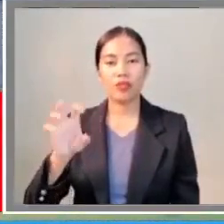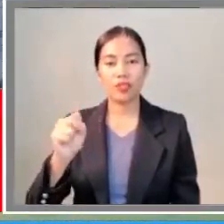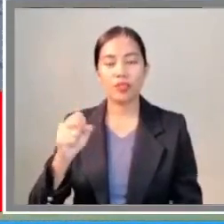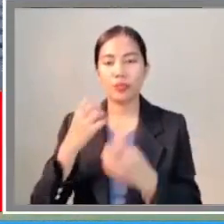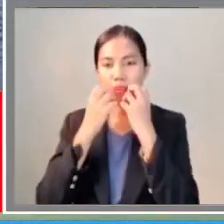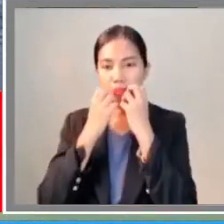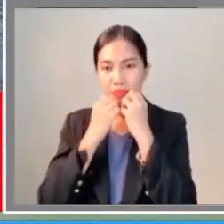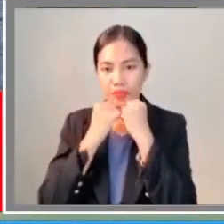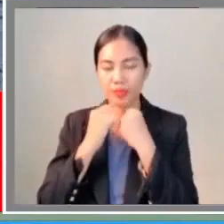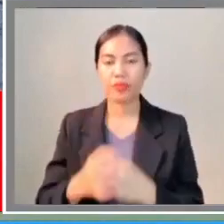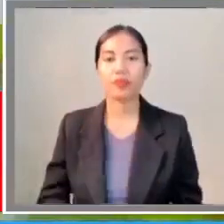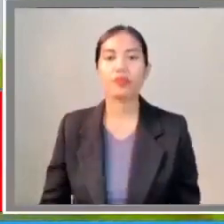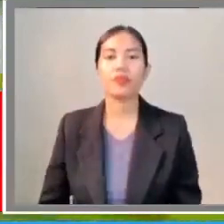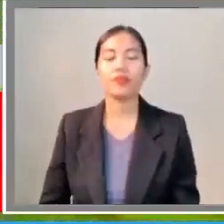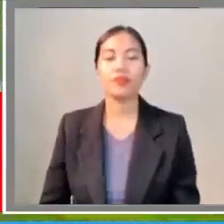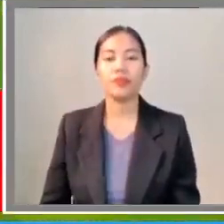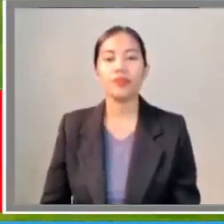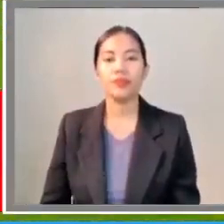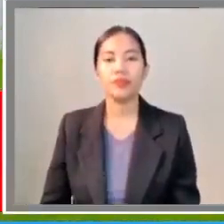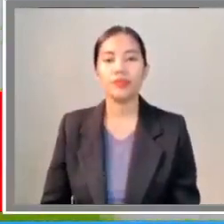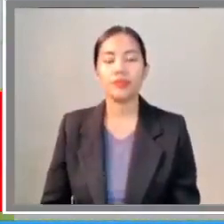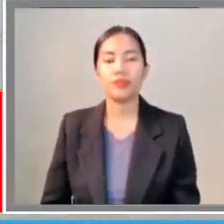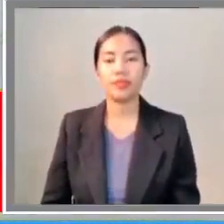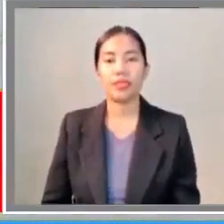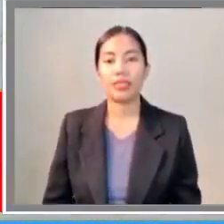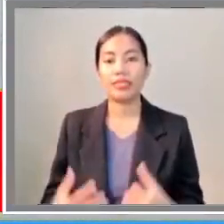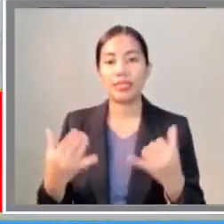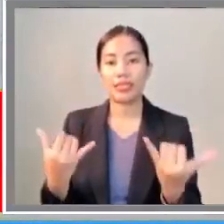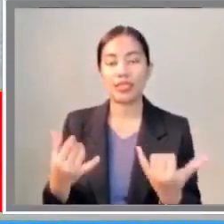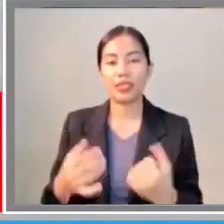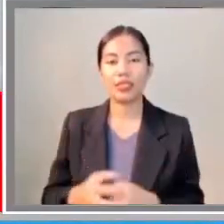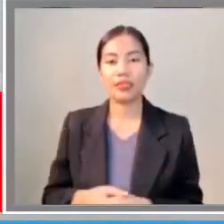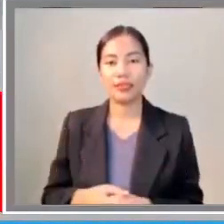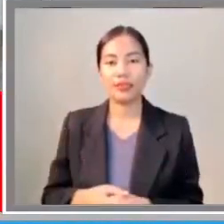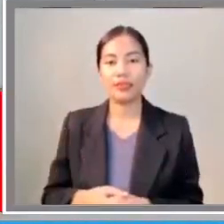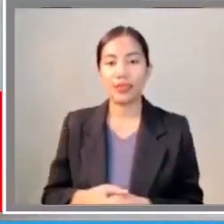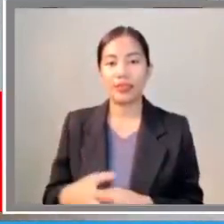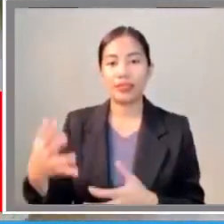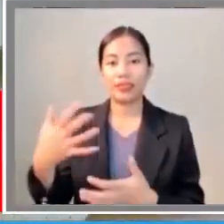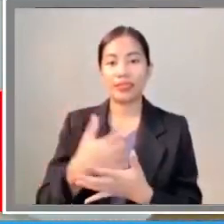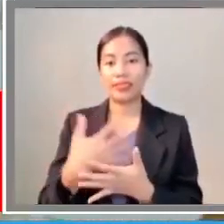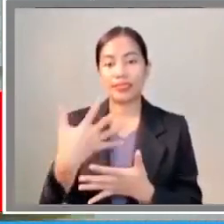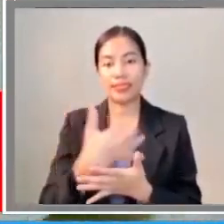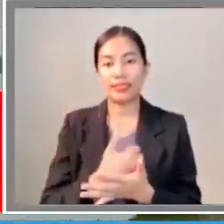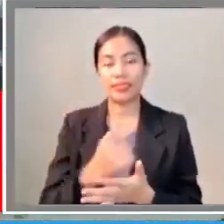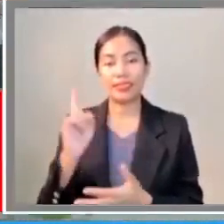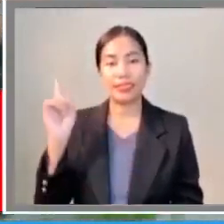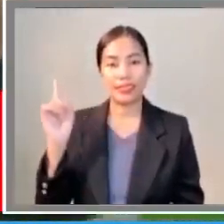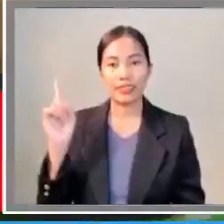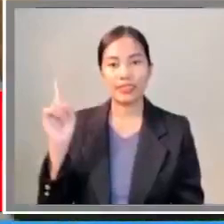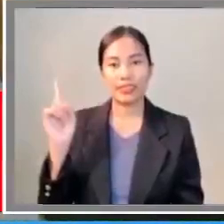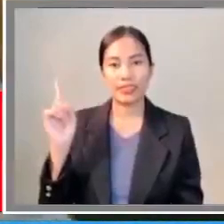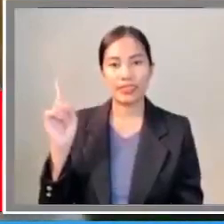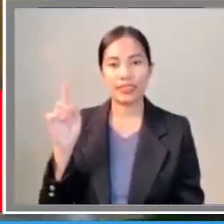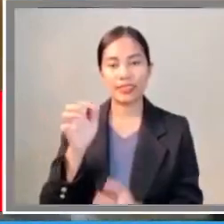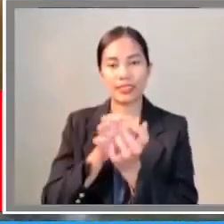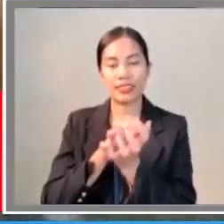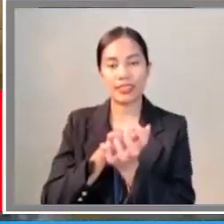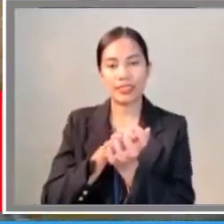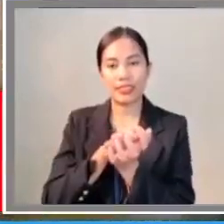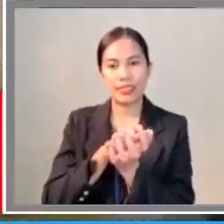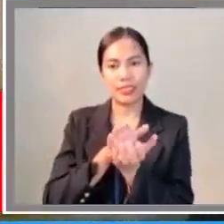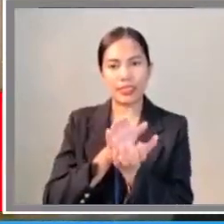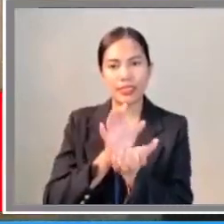Ang dahilan ng pagsikat ng Talisay, ang matagal na nilang nakukuha sa mga bakawan, ang shellfish na tinatawag dito na tuhoy.